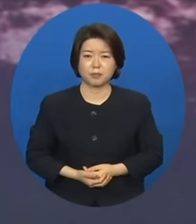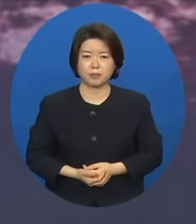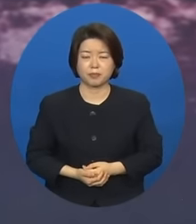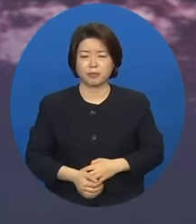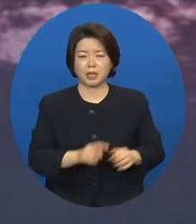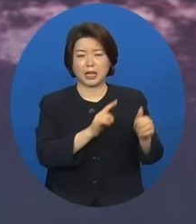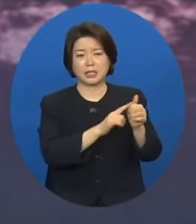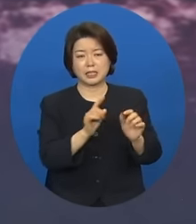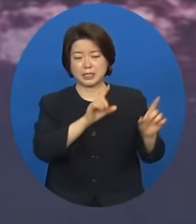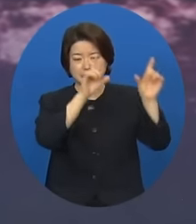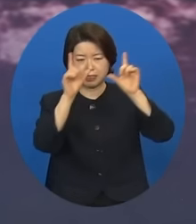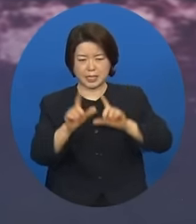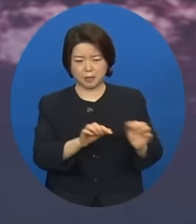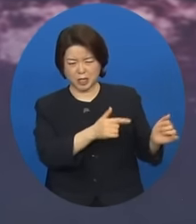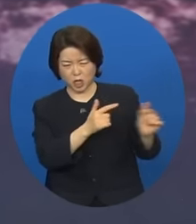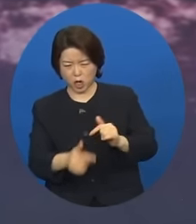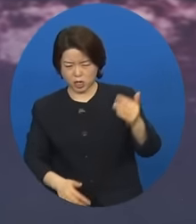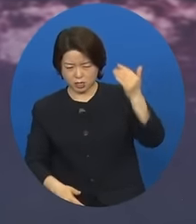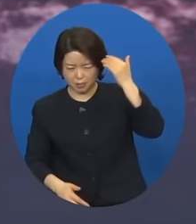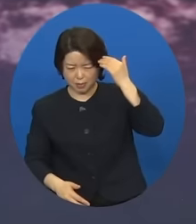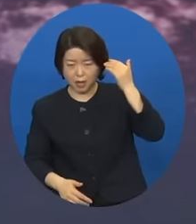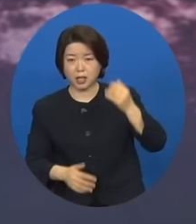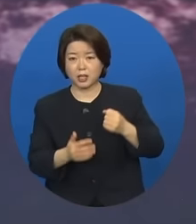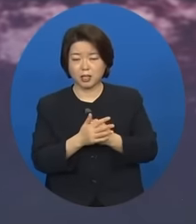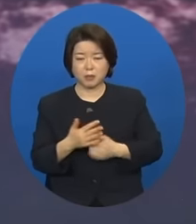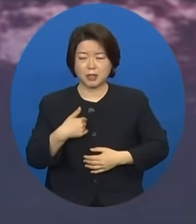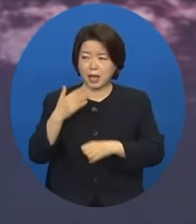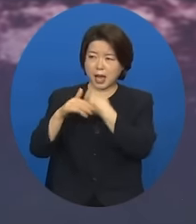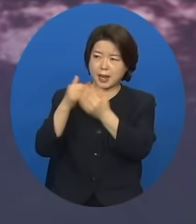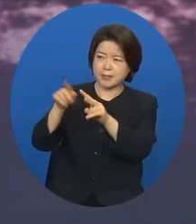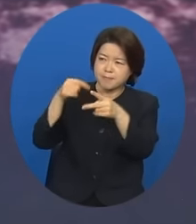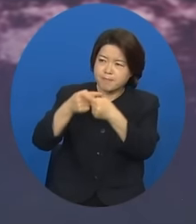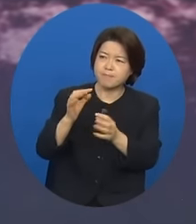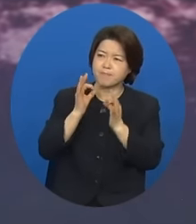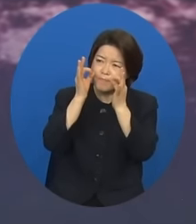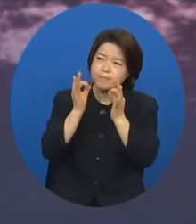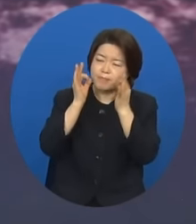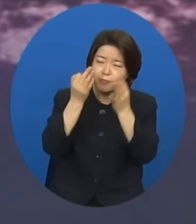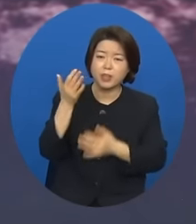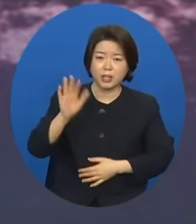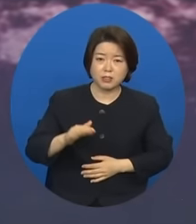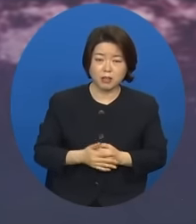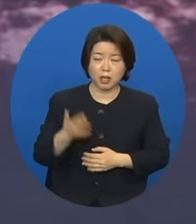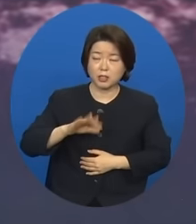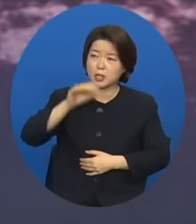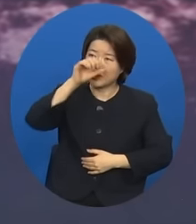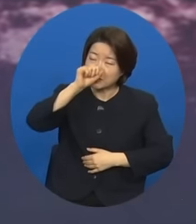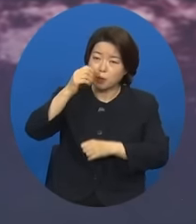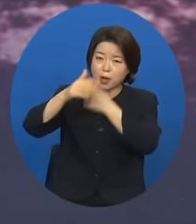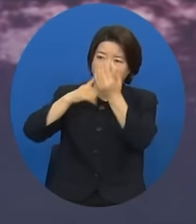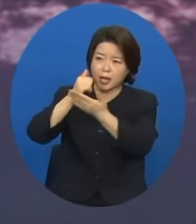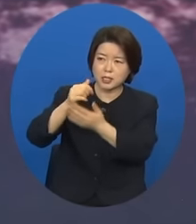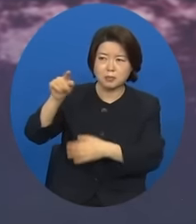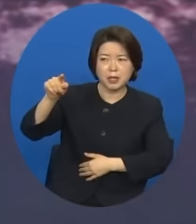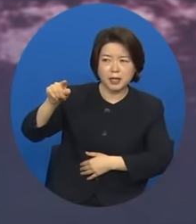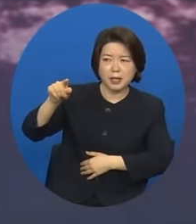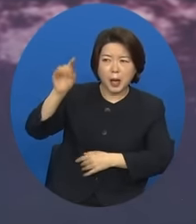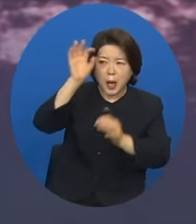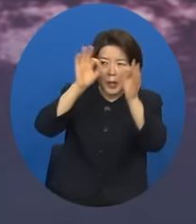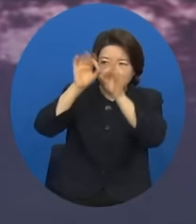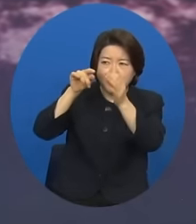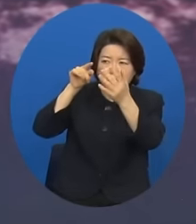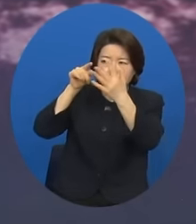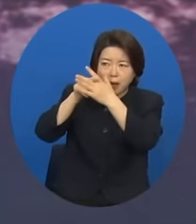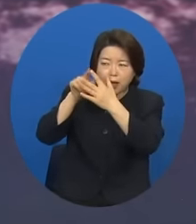삶에 뿌려진 더미로 인해서 그는 나름 하나님을 이해해 버리고 막 발버둥을 쳤습니다 그러나 선하신 하나님에 대한 개념을 포기해요 그래서 문제가